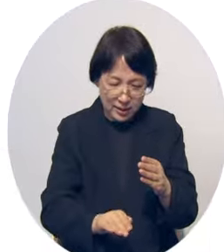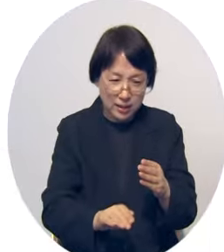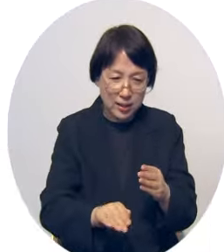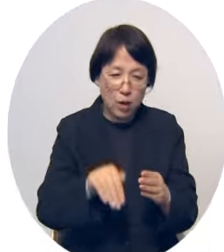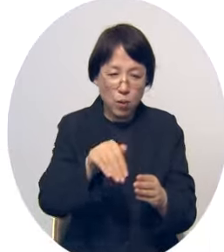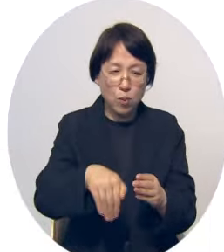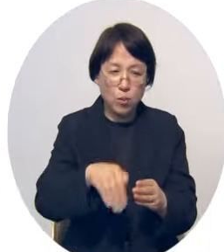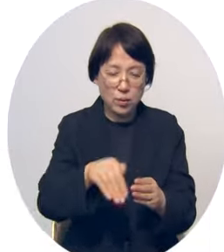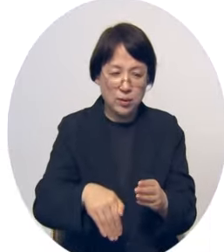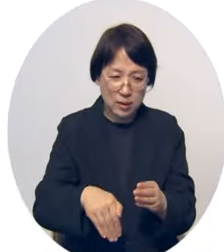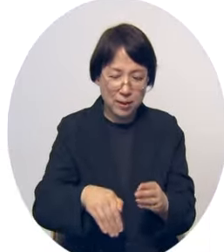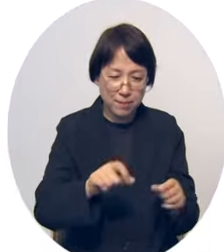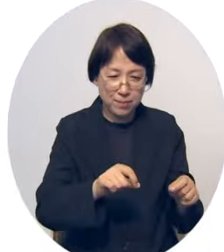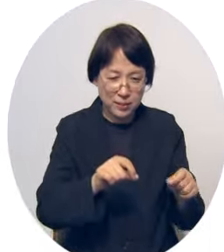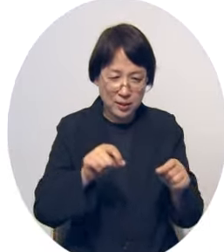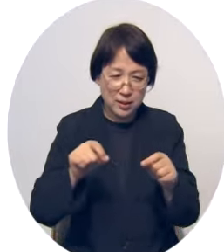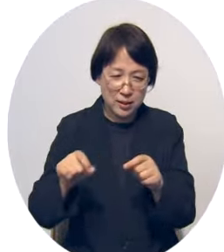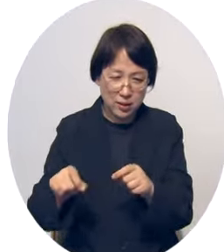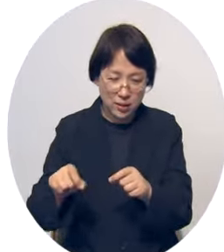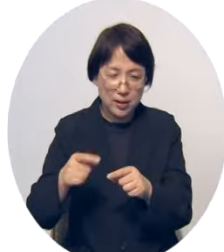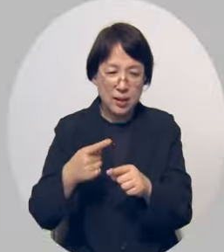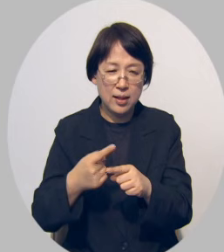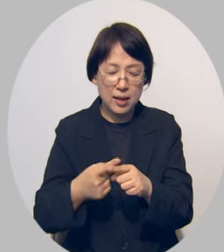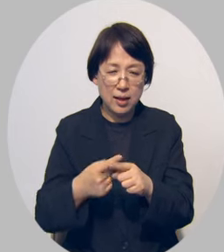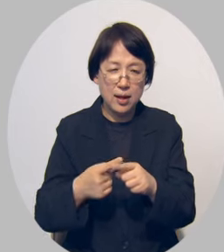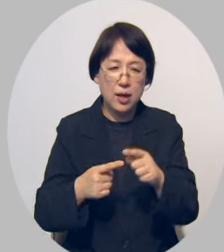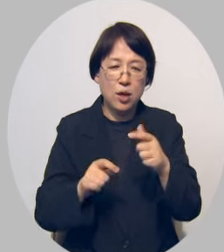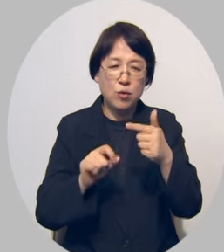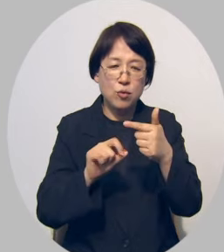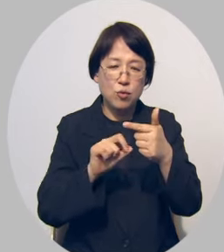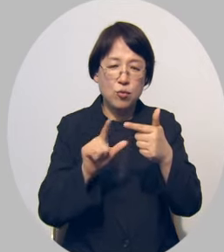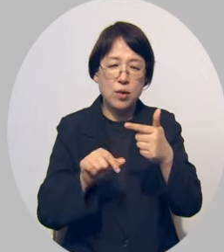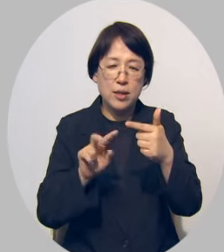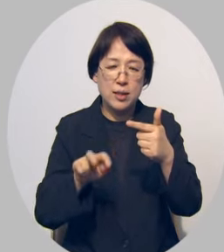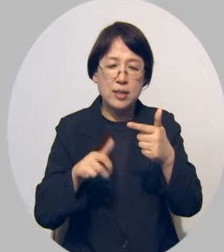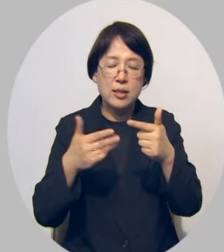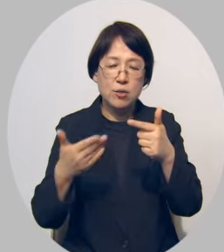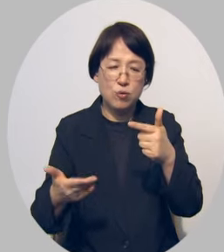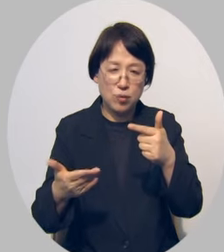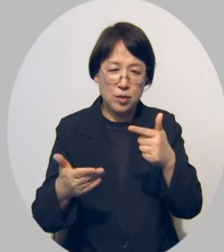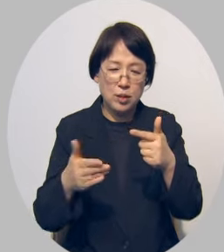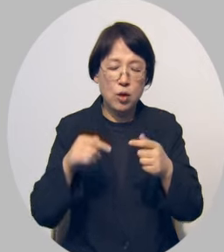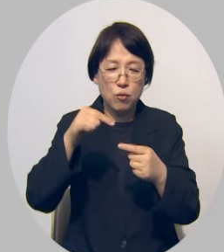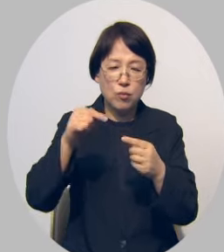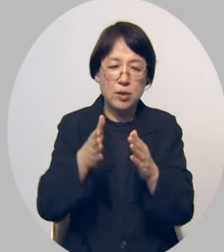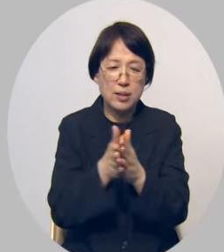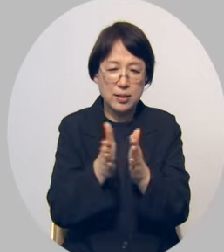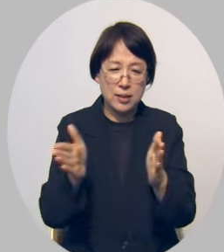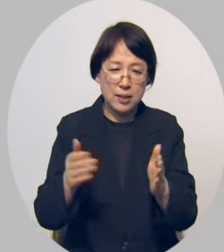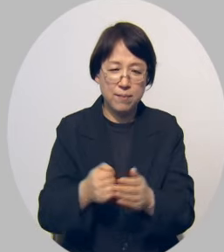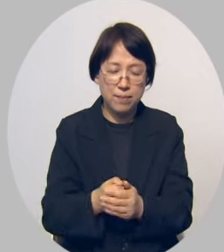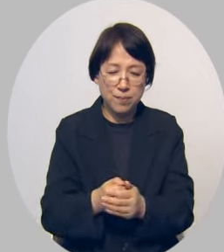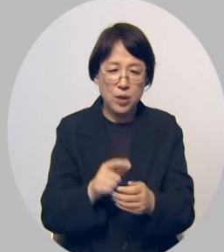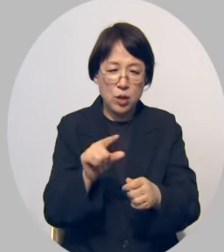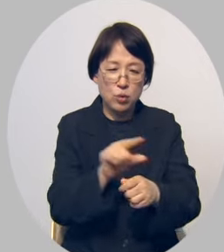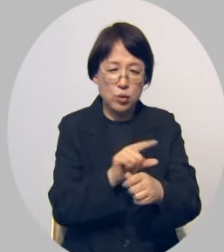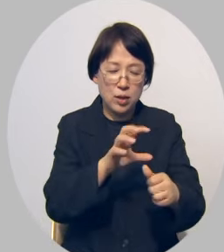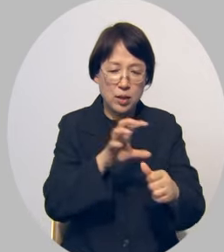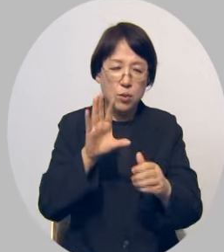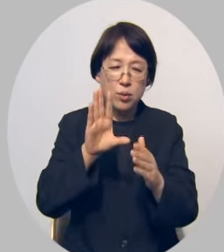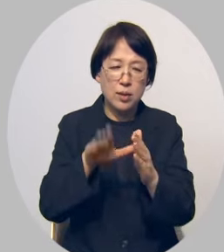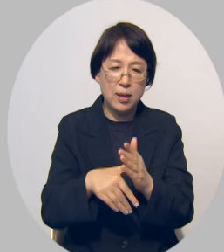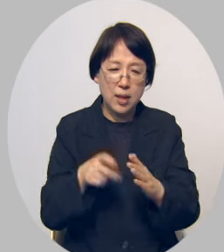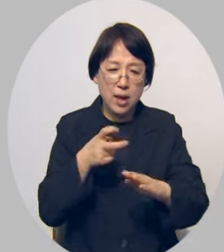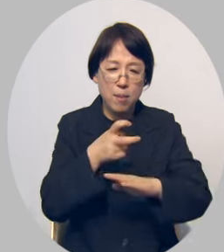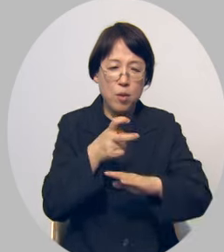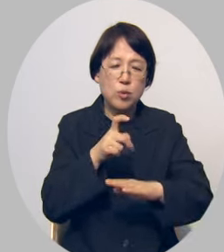오는 29일 첫 운행을 시작하는 겁니다. 앞으로 GTX를 이용하면 구성역에서 동탄역까지 버스로